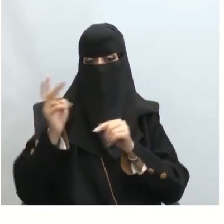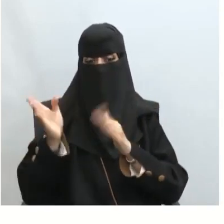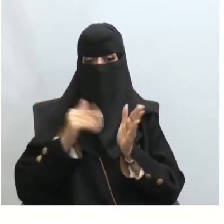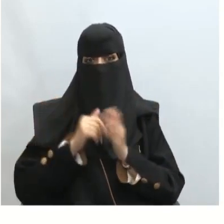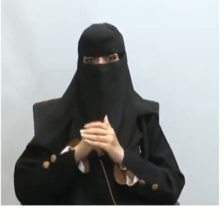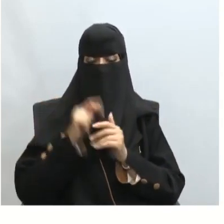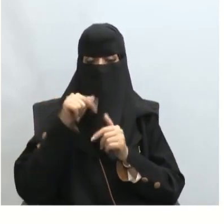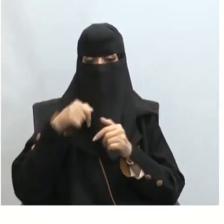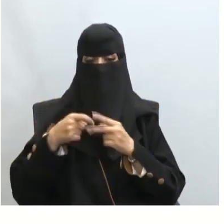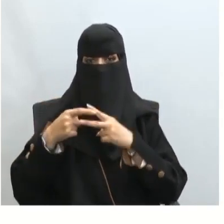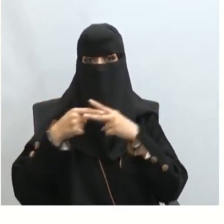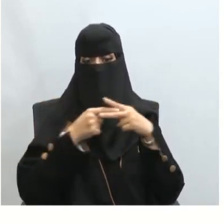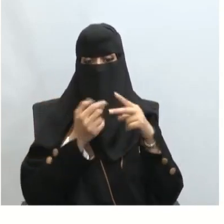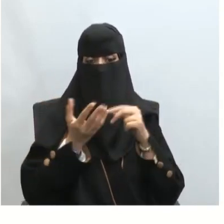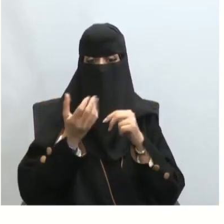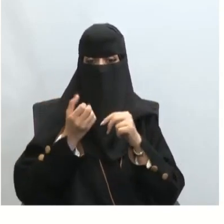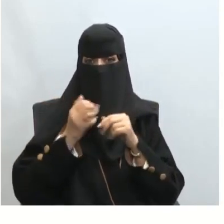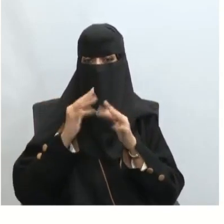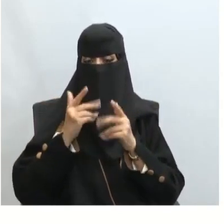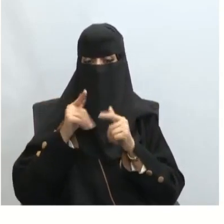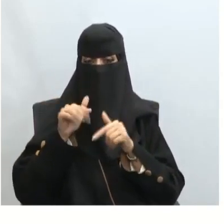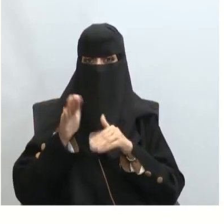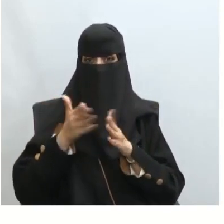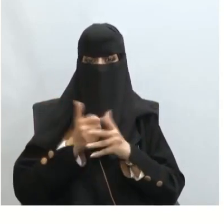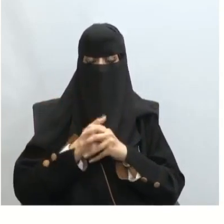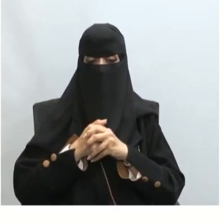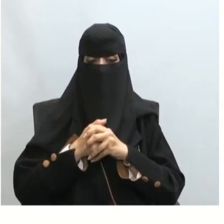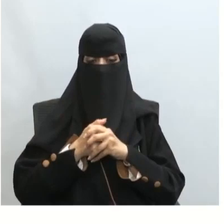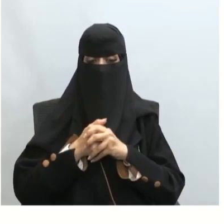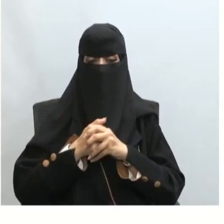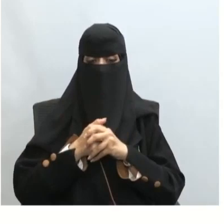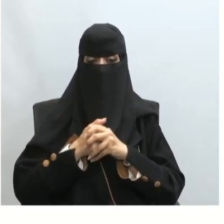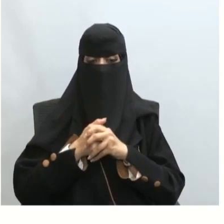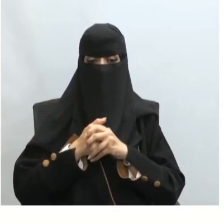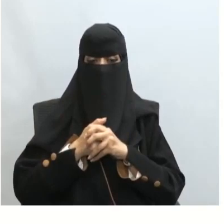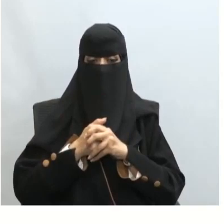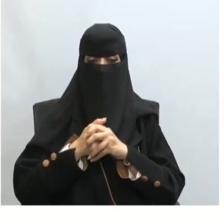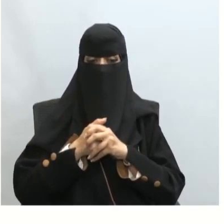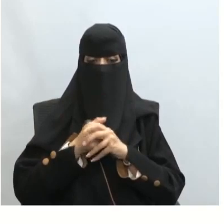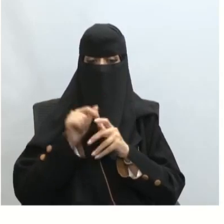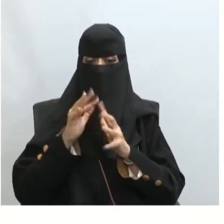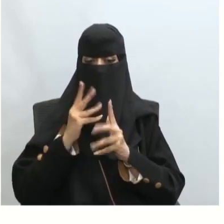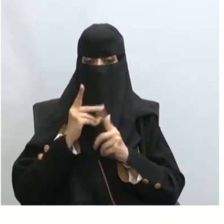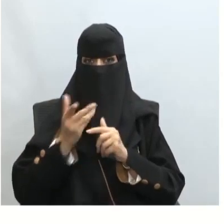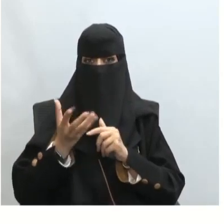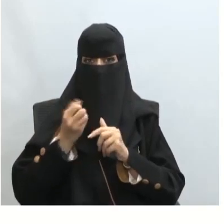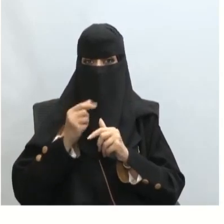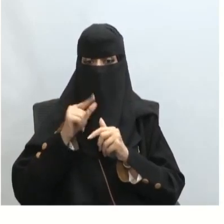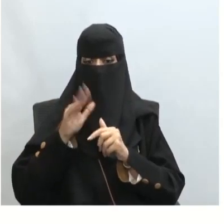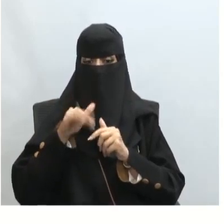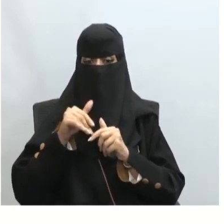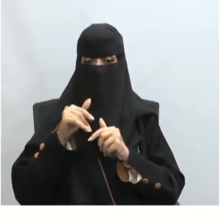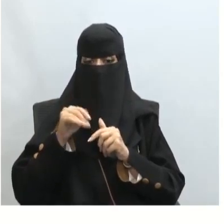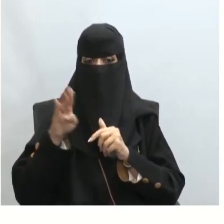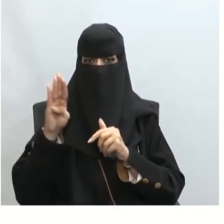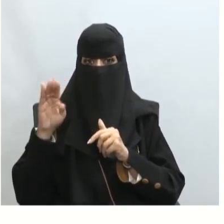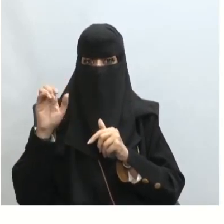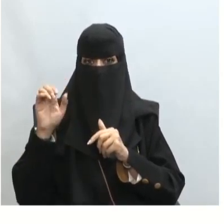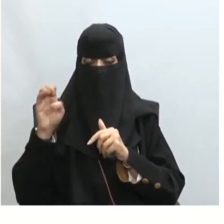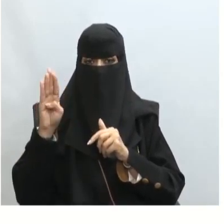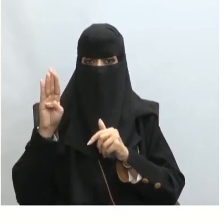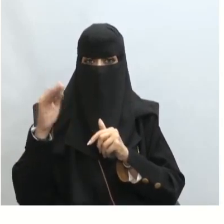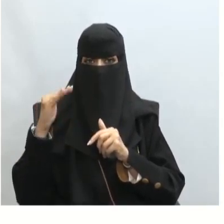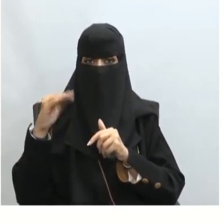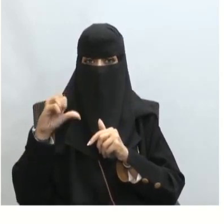او تو اذا عباره عن حمض كربوكسيلي اذا ماذا سيحدث اذا لديك كحول